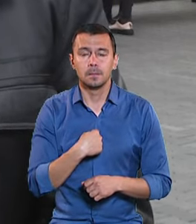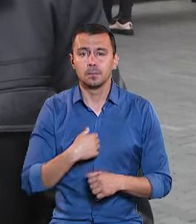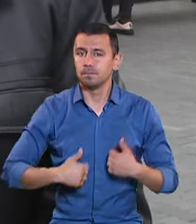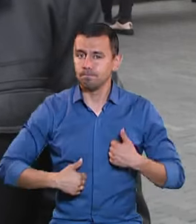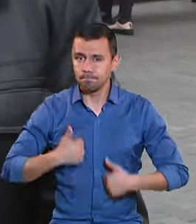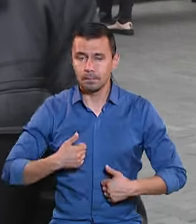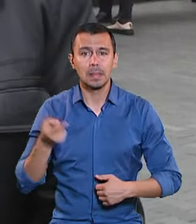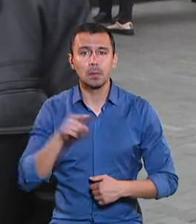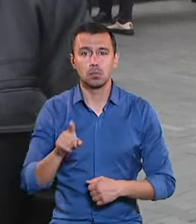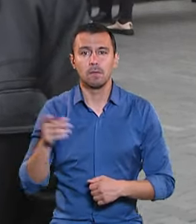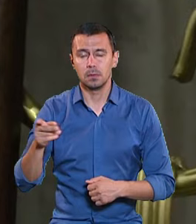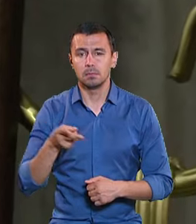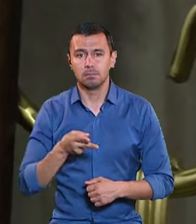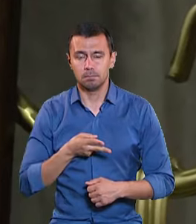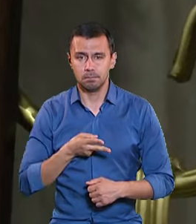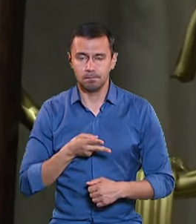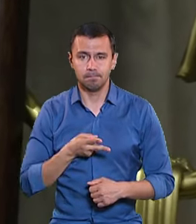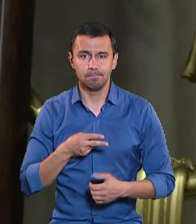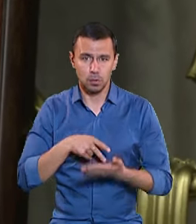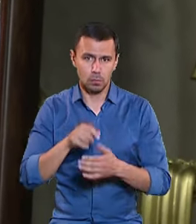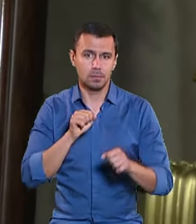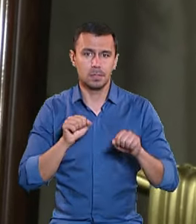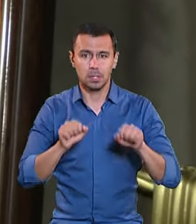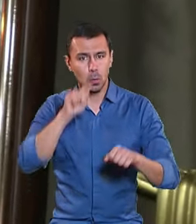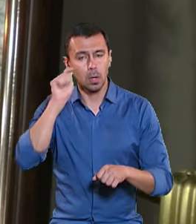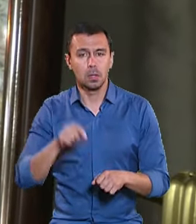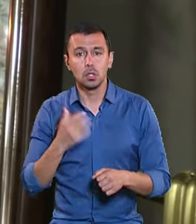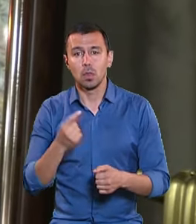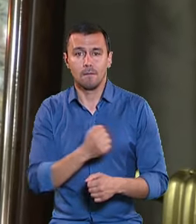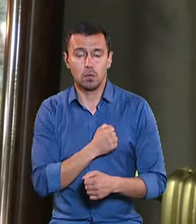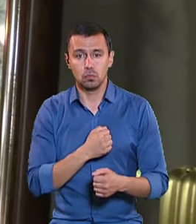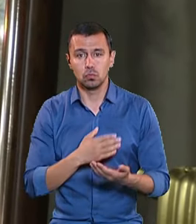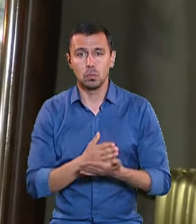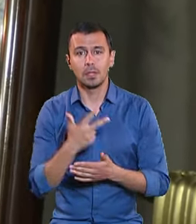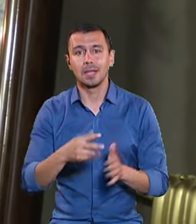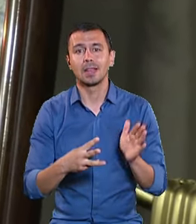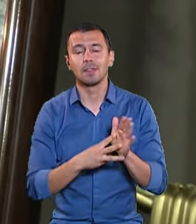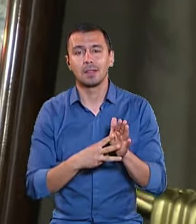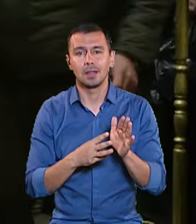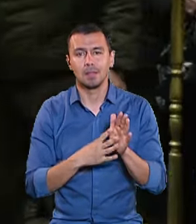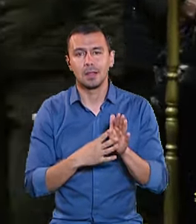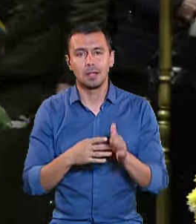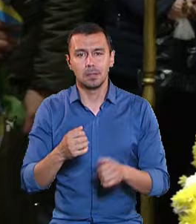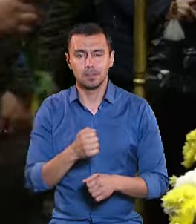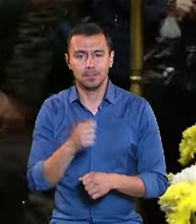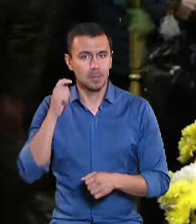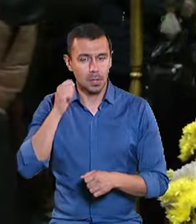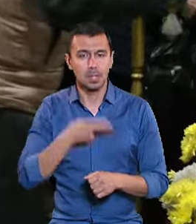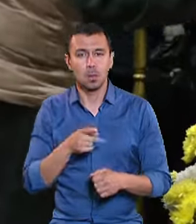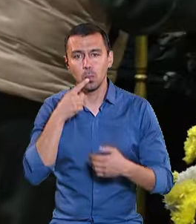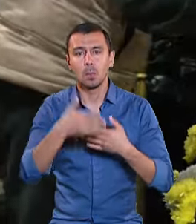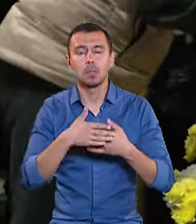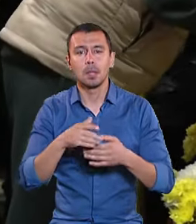горжусь тим, що він пішов. Ще один військовослужбовець, 39-річний Віталій Шеремета, загинув поблизу